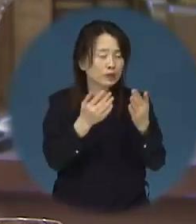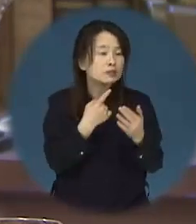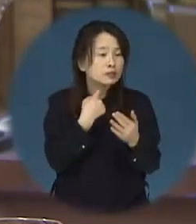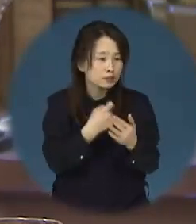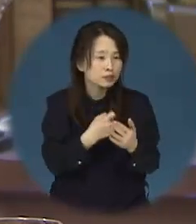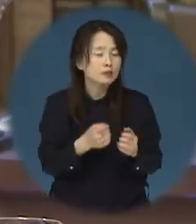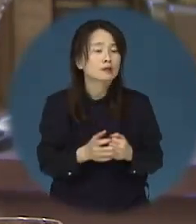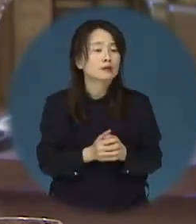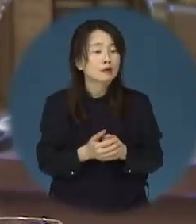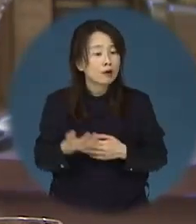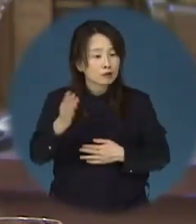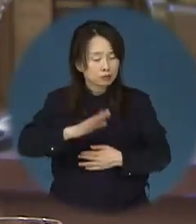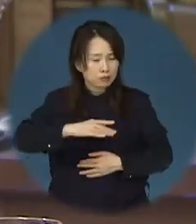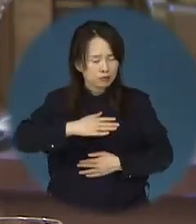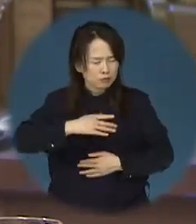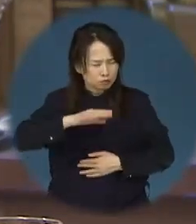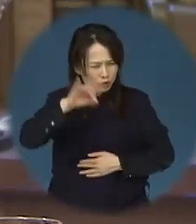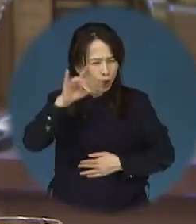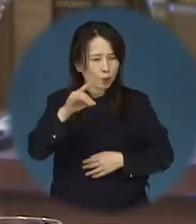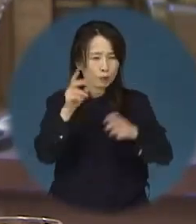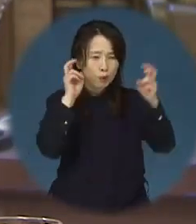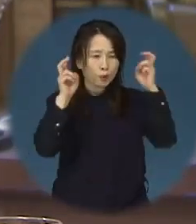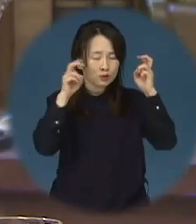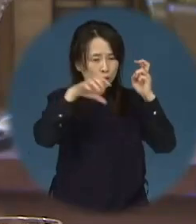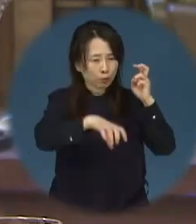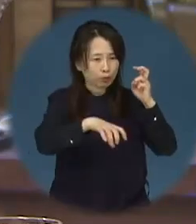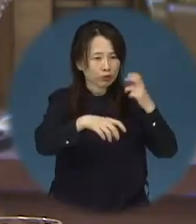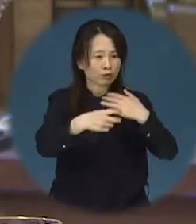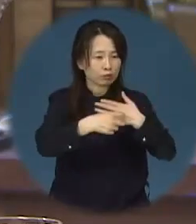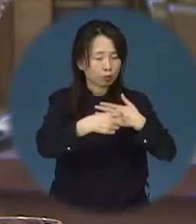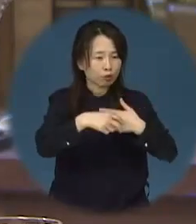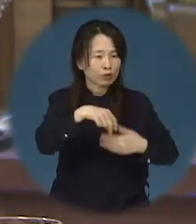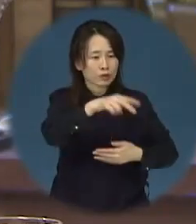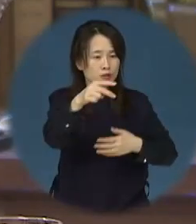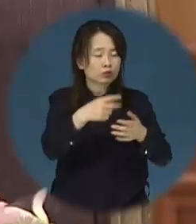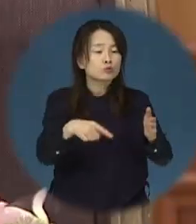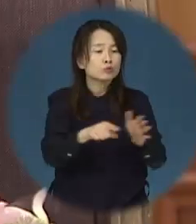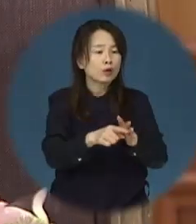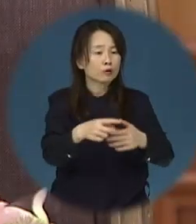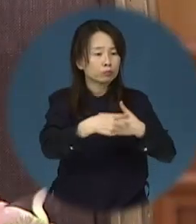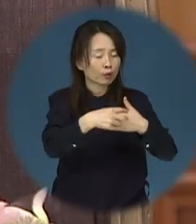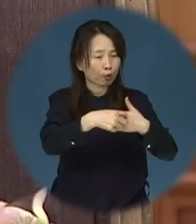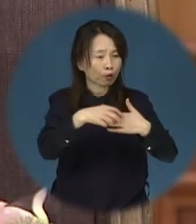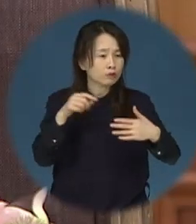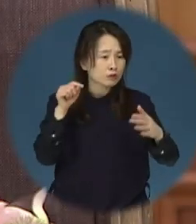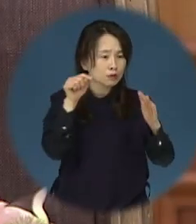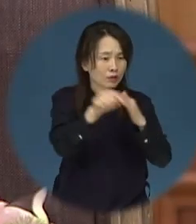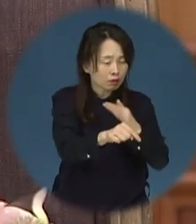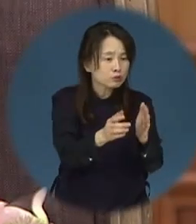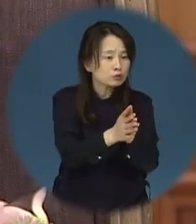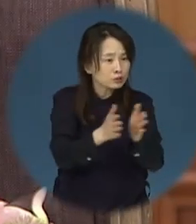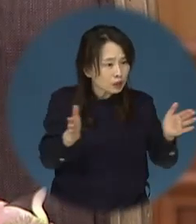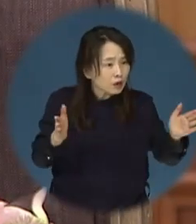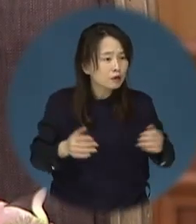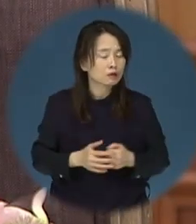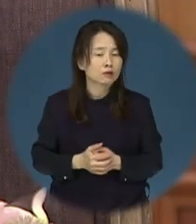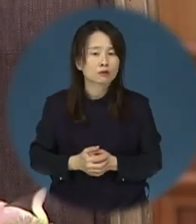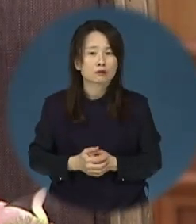가운데 자신의 첫 직장을 그런 곳으로 내가 삼겠다. 뭐 직장이라고 생각한 건 아니고요. 어쨌든 일단